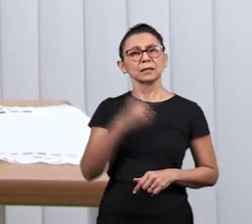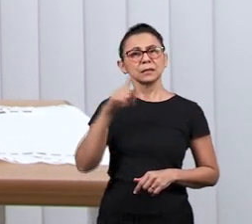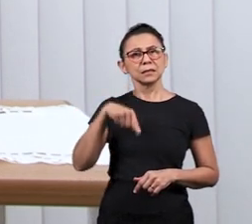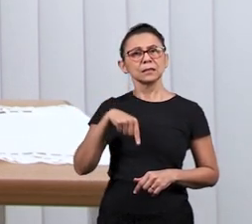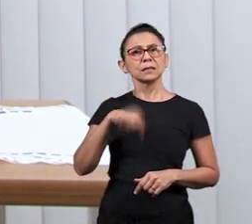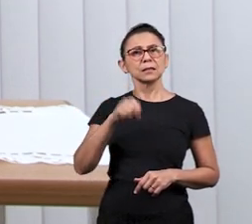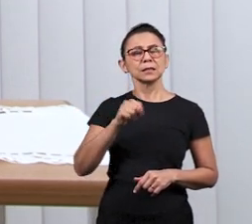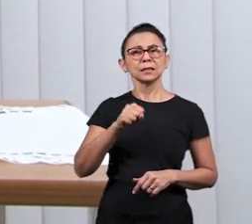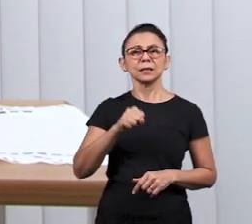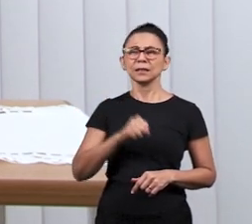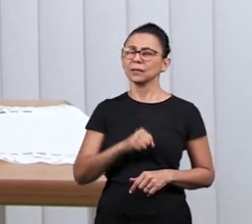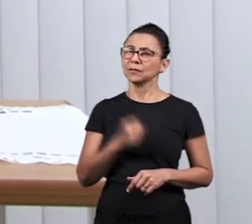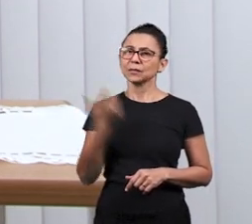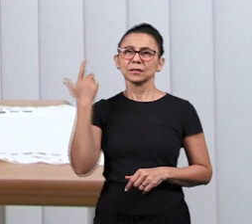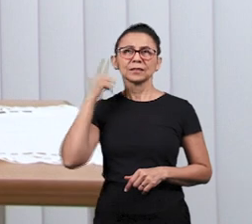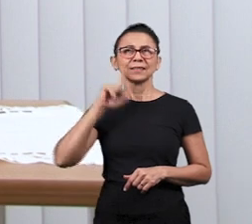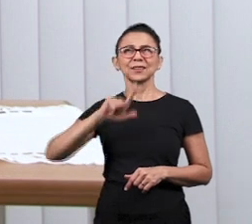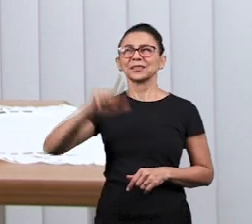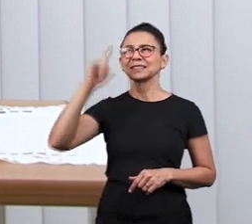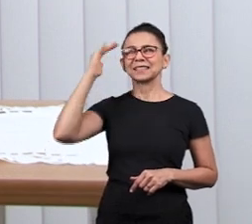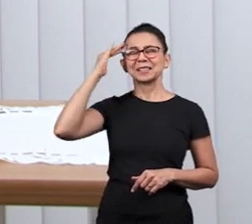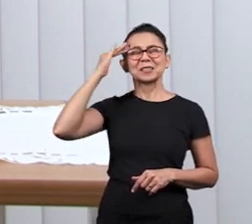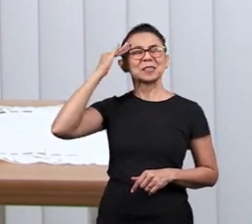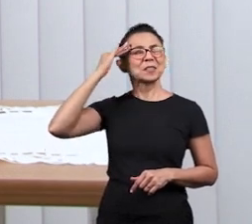Бог силен.